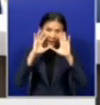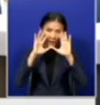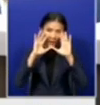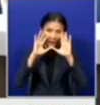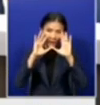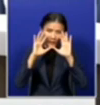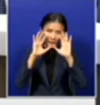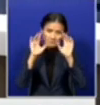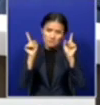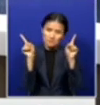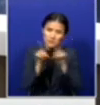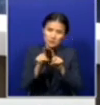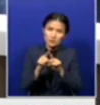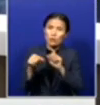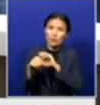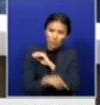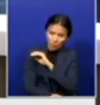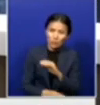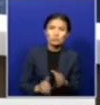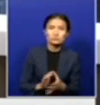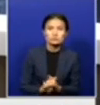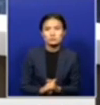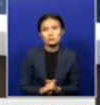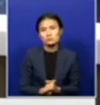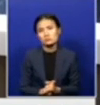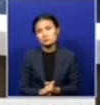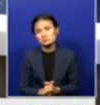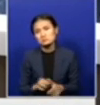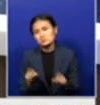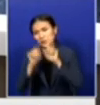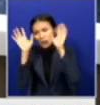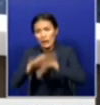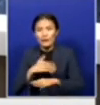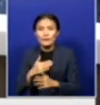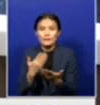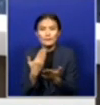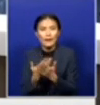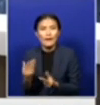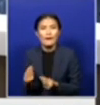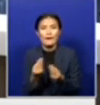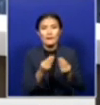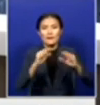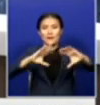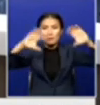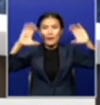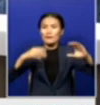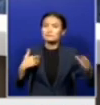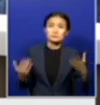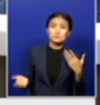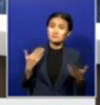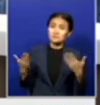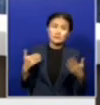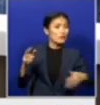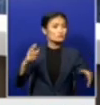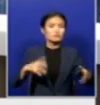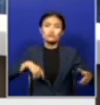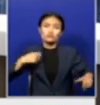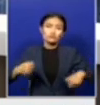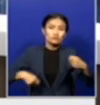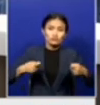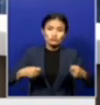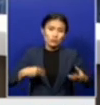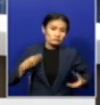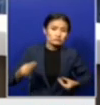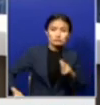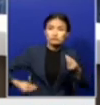าให้รัฐบาลใช้เงินตามอำเภอใจไร้การตรวจสอบจนอาจจะส่งผลเสีย